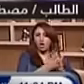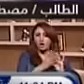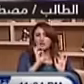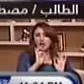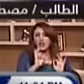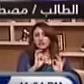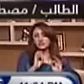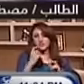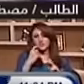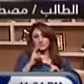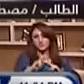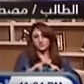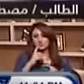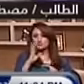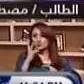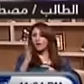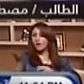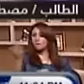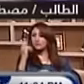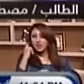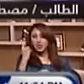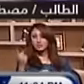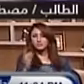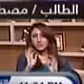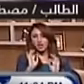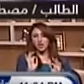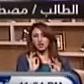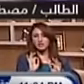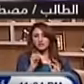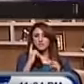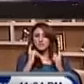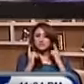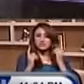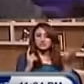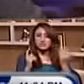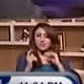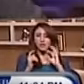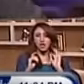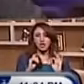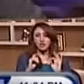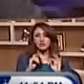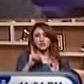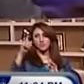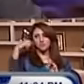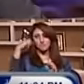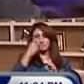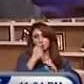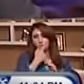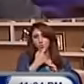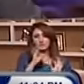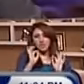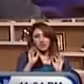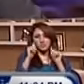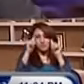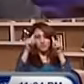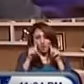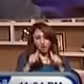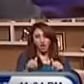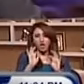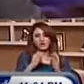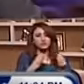المعارضه وتسمع للشباب وما تنفردش برايها وتراجع قراراتها وتعمل الشعب